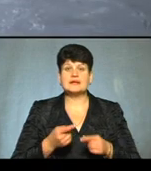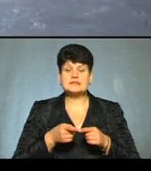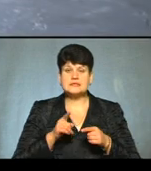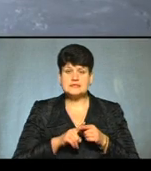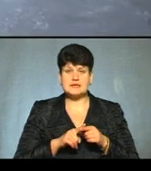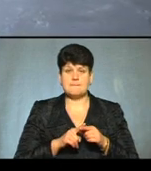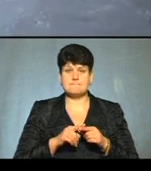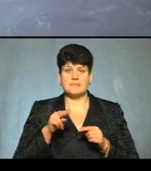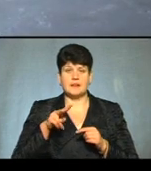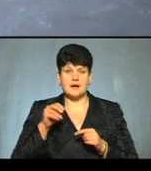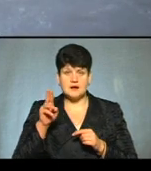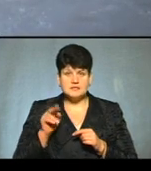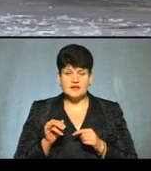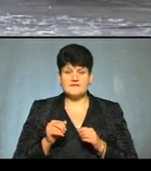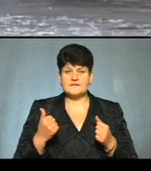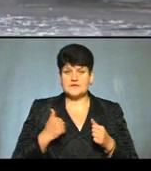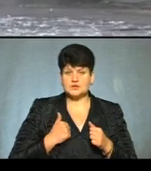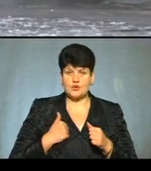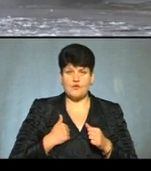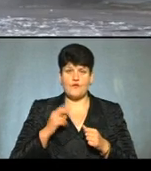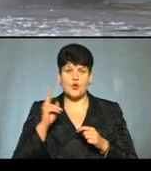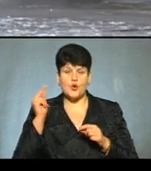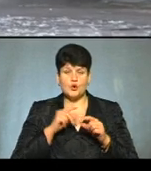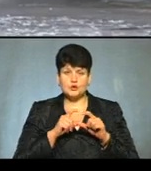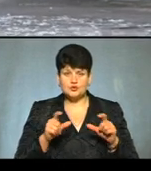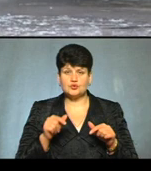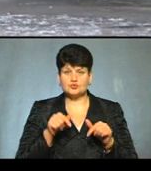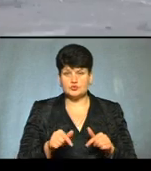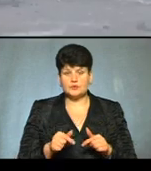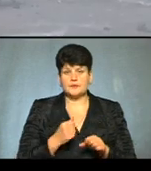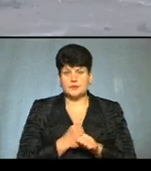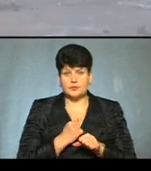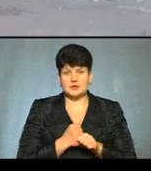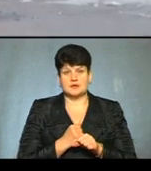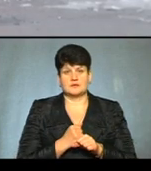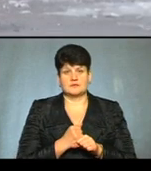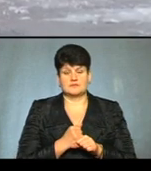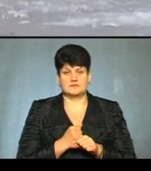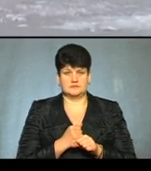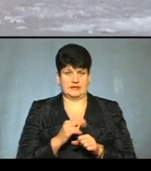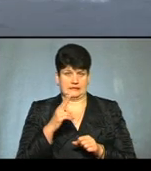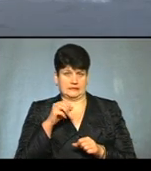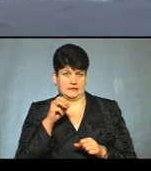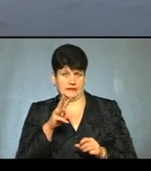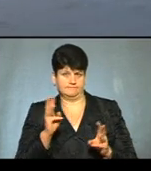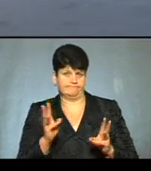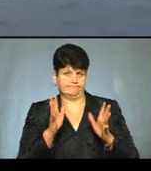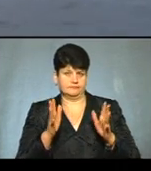Це строєвий плац військового коледжу. Тут рятувальники імітують пожежу за допомогою димових шашок.